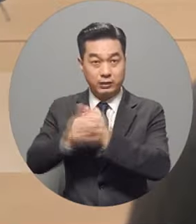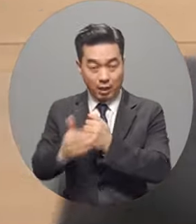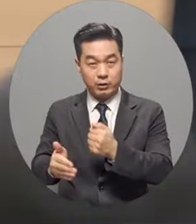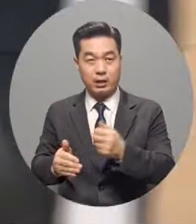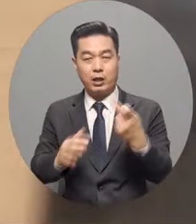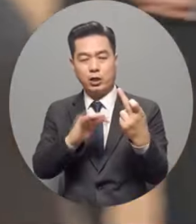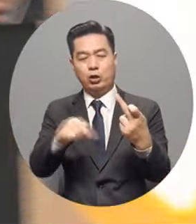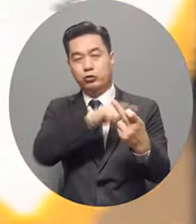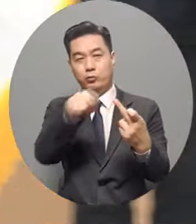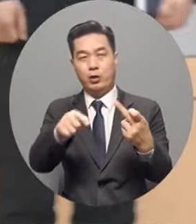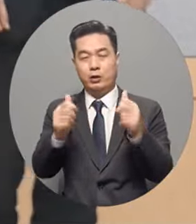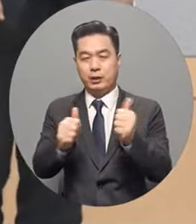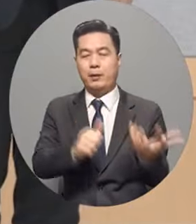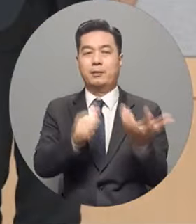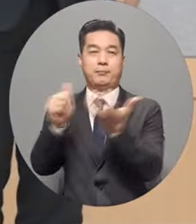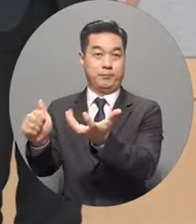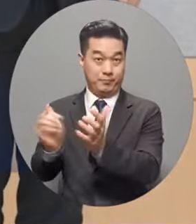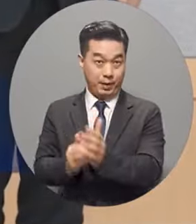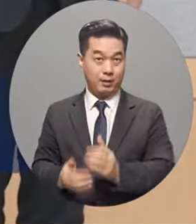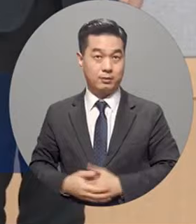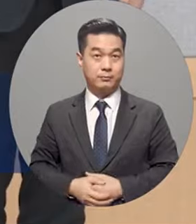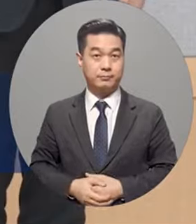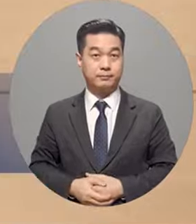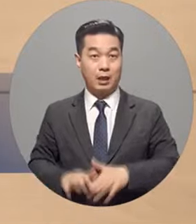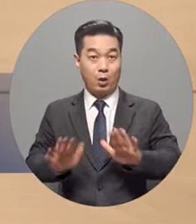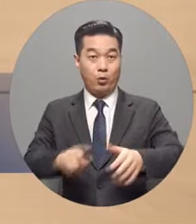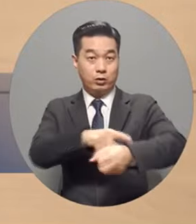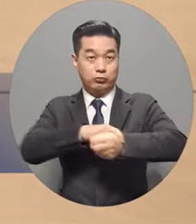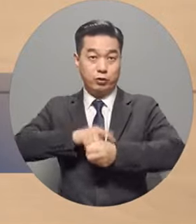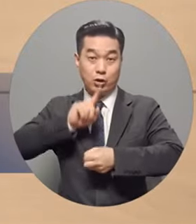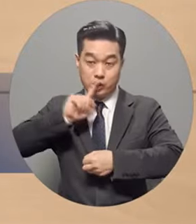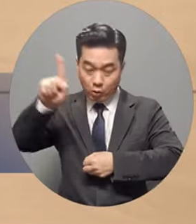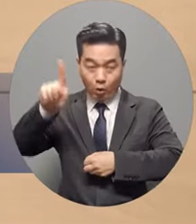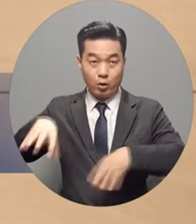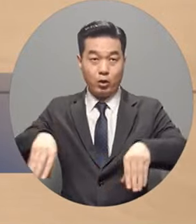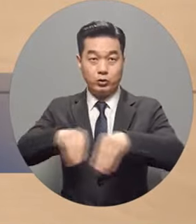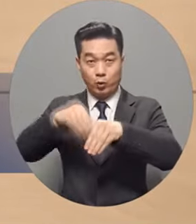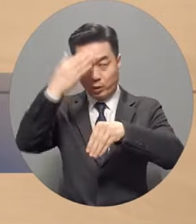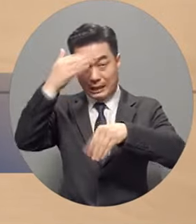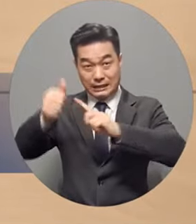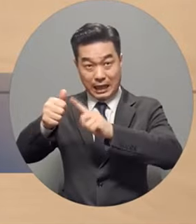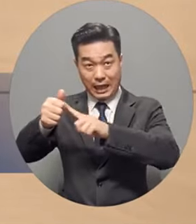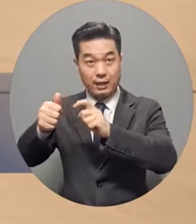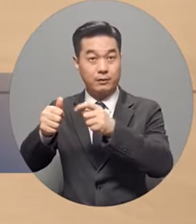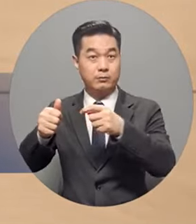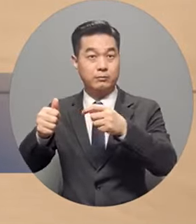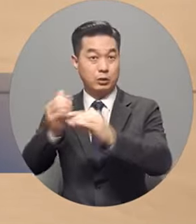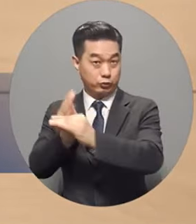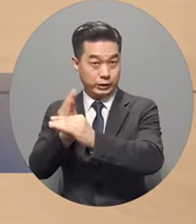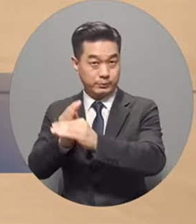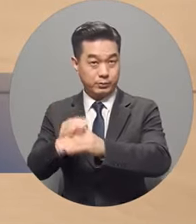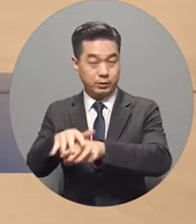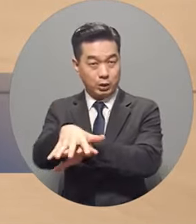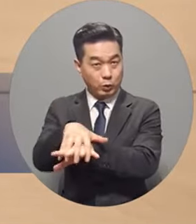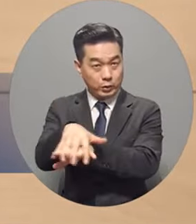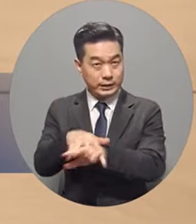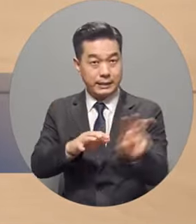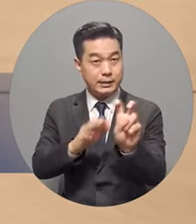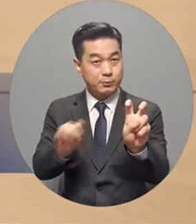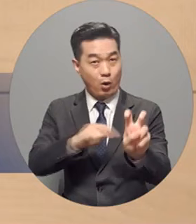12명을 재판에 넘겼습니다. 오늘 구속 기소한 총책 A를 중심으로 조직원 약 20여